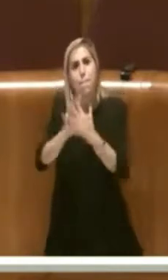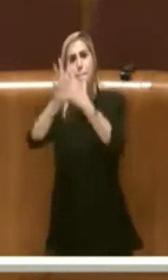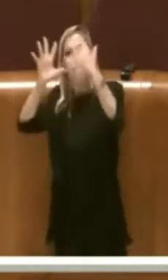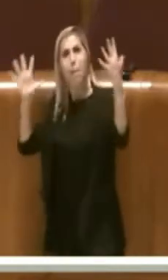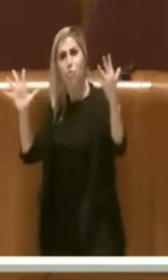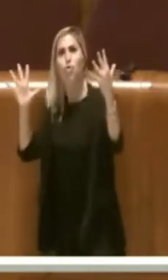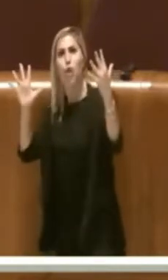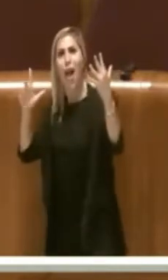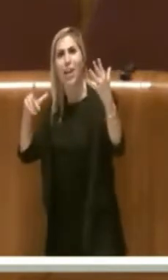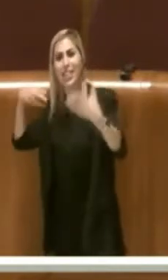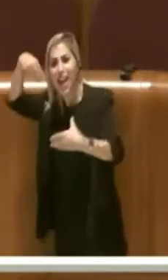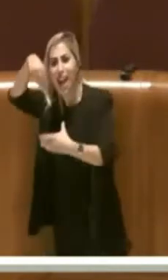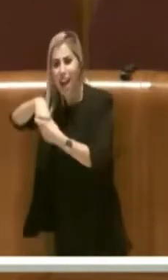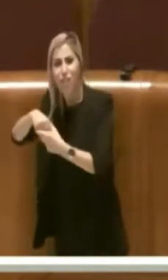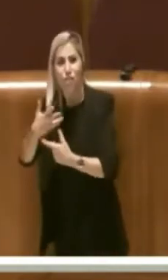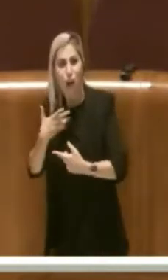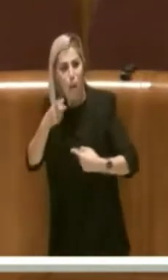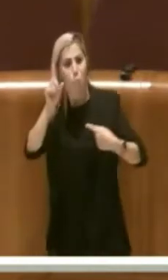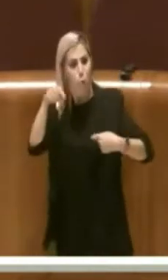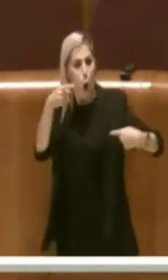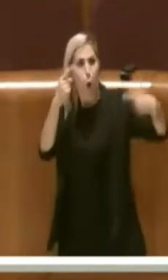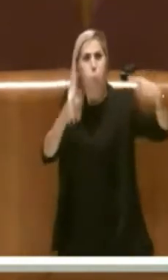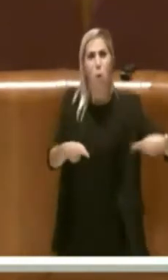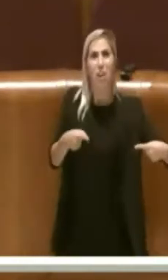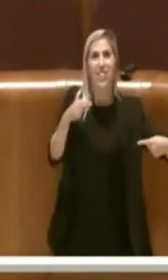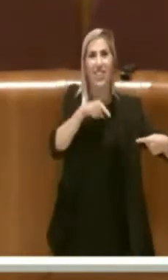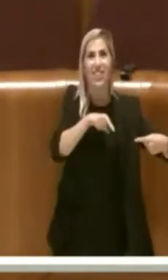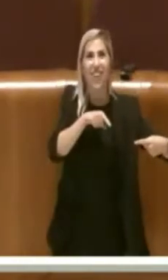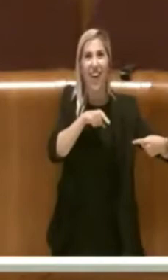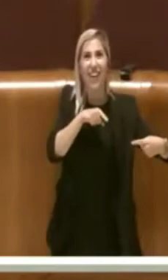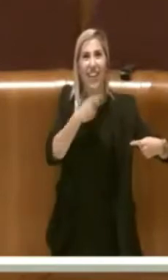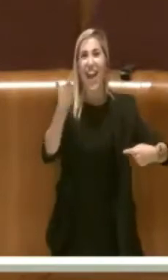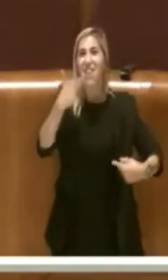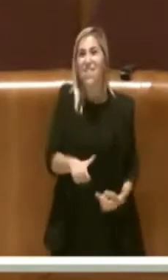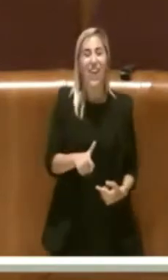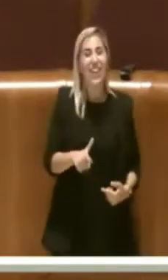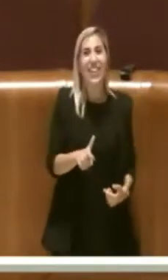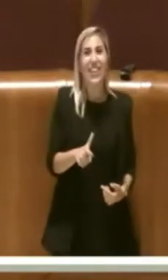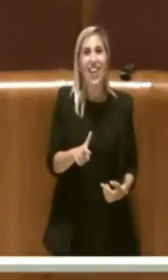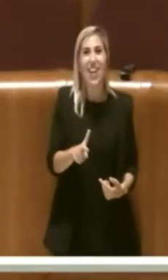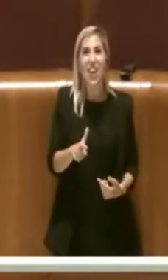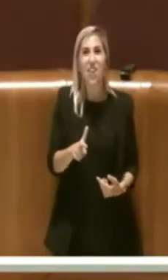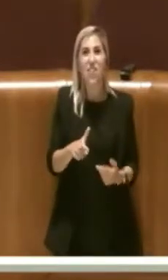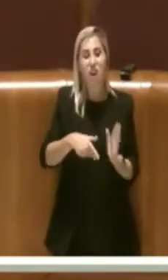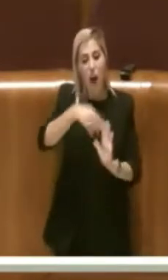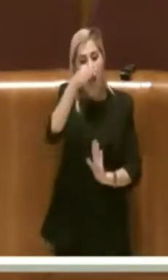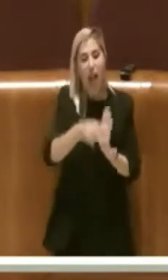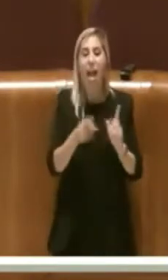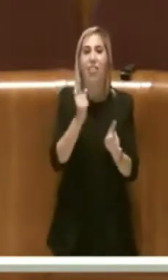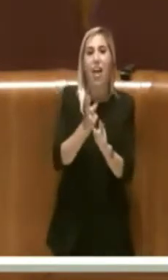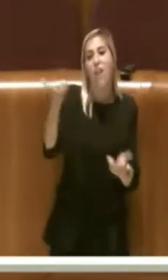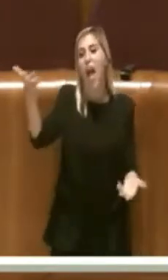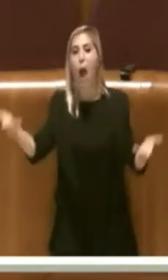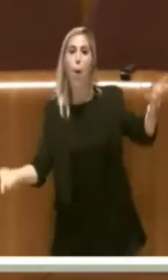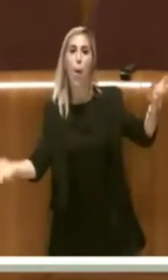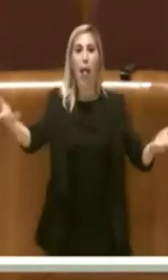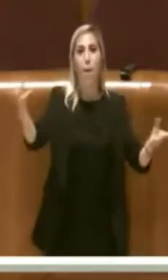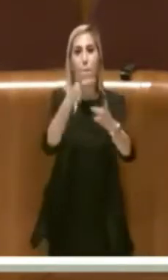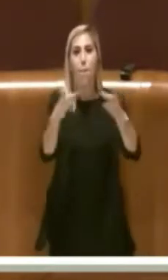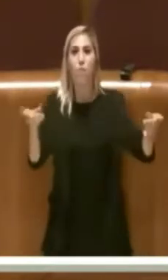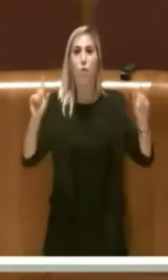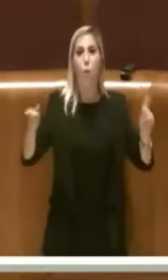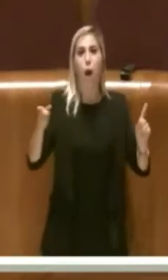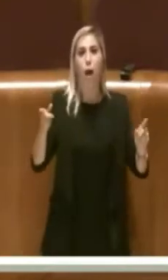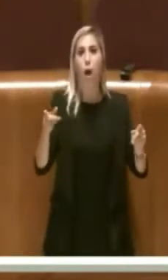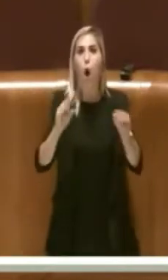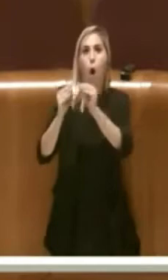e pensando anche di essere opposizione, perché in realtà poi bisogna cercare di contemperare entrambi gli interessi e capire